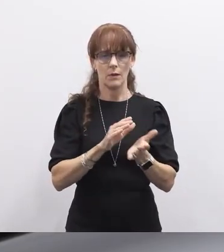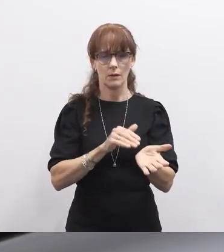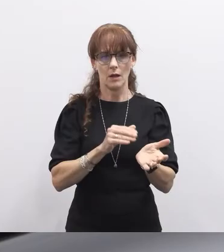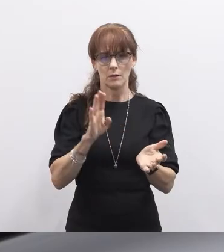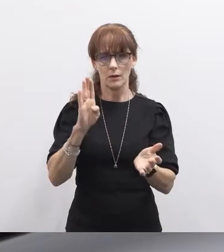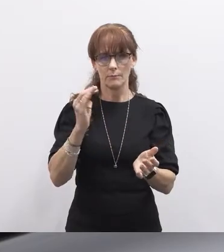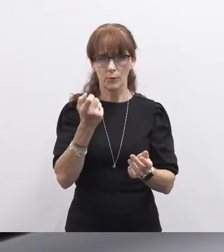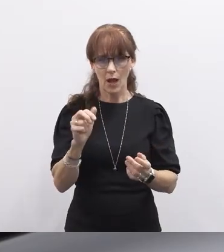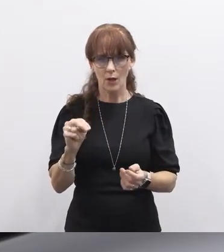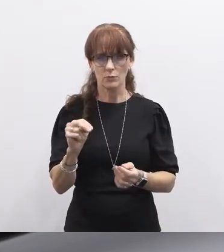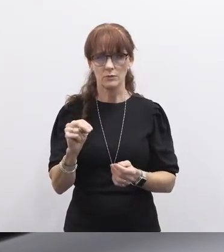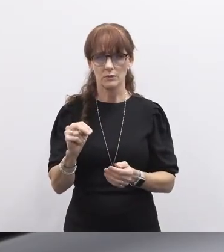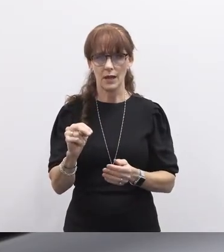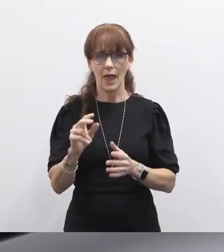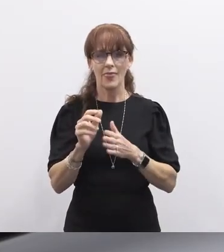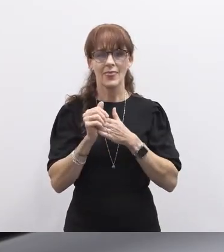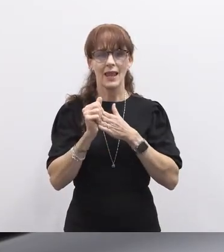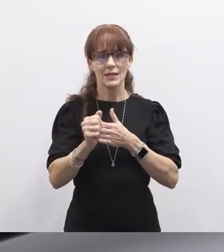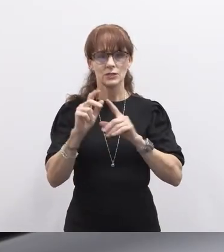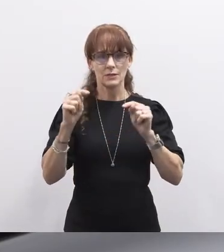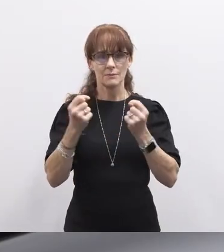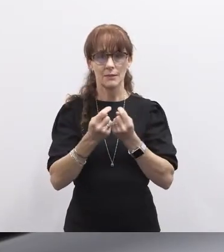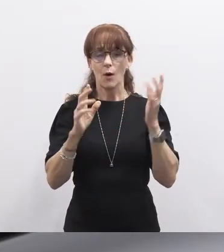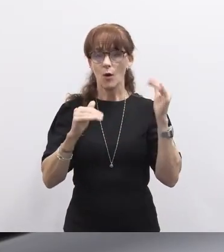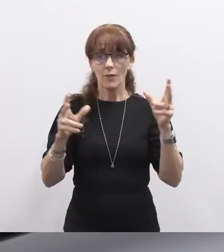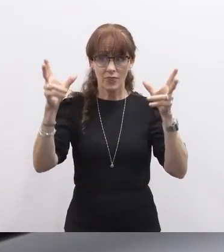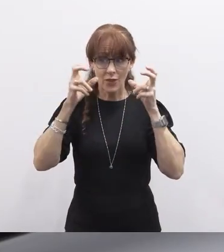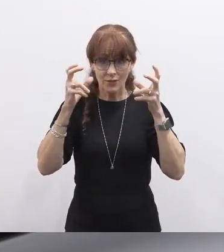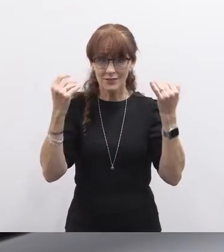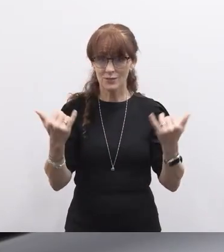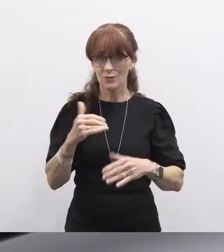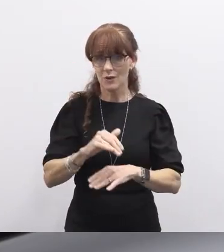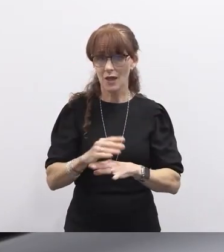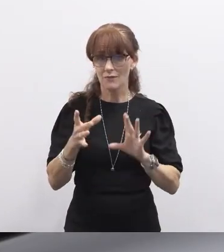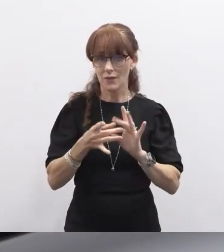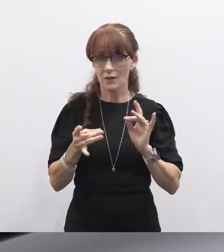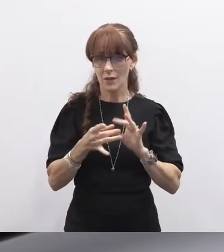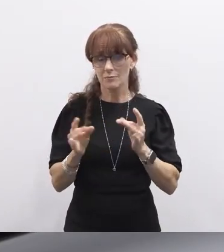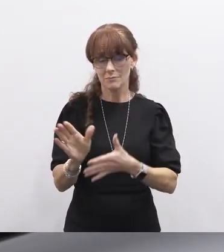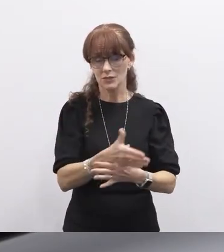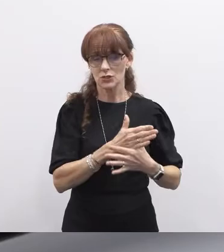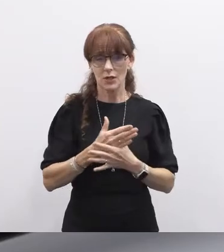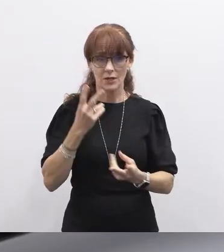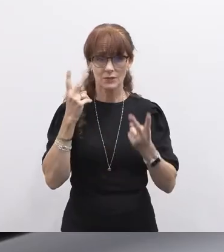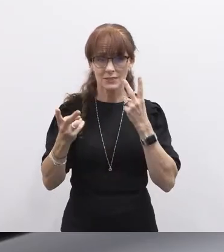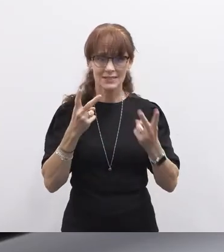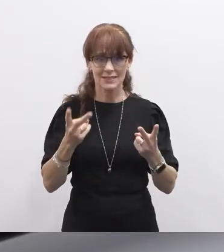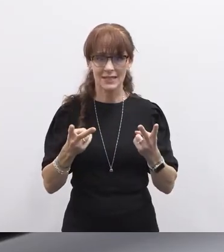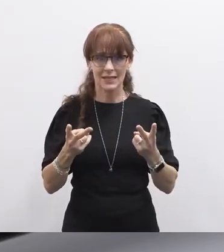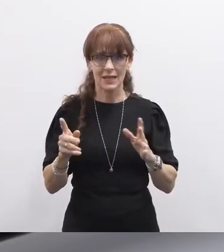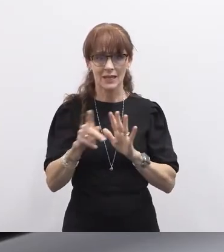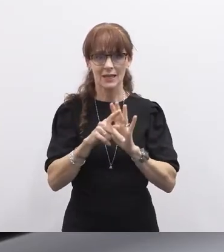សូមថ្លែងអំណរគុណ Dr. Brown ហើយនិងក្រុមដឹកនាំផ្នែកឧត្តមភាពនិងសម្បធម៌